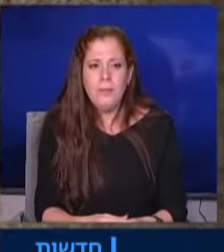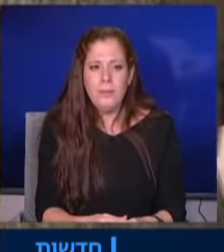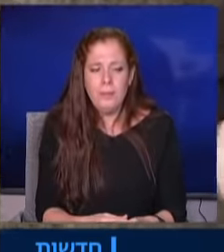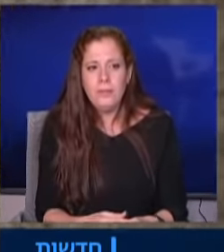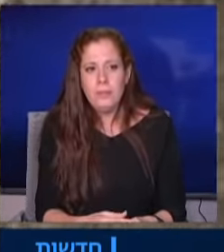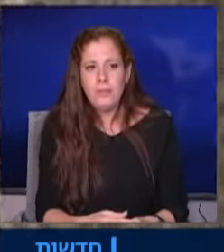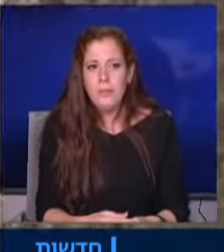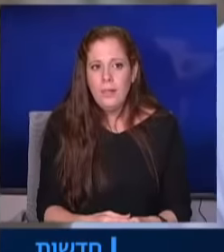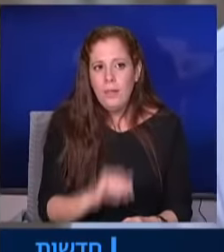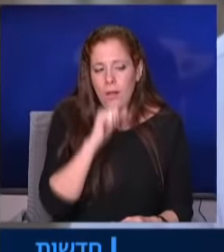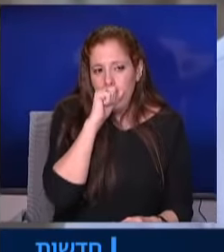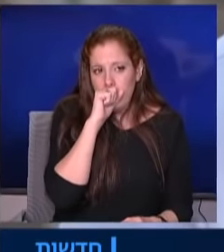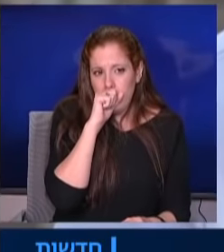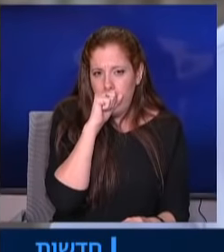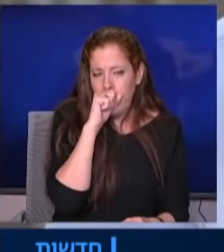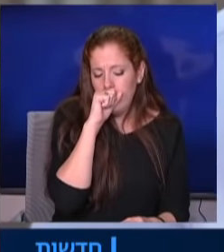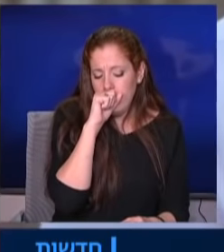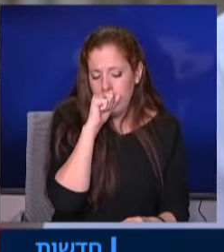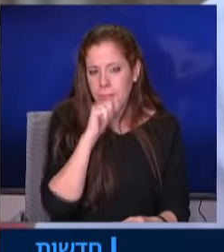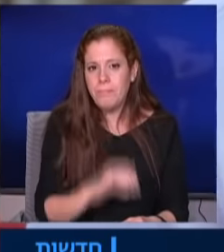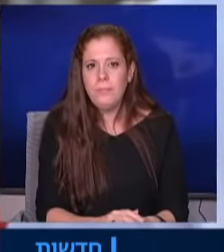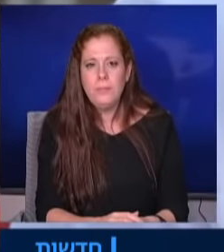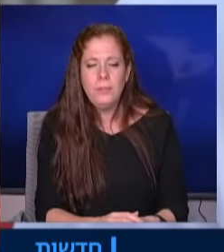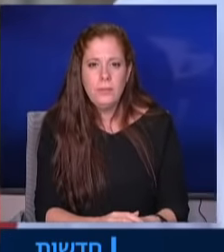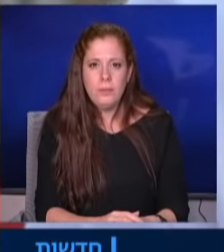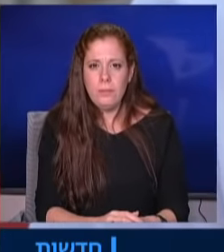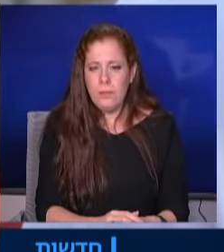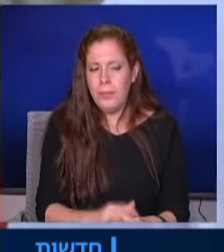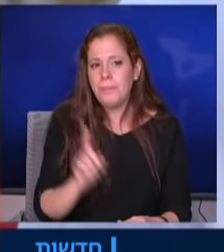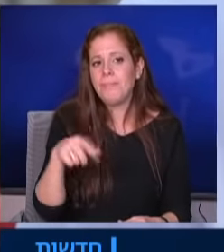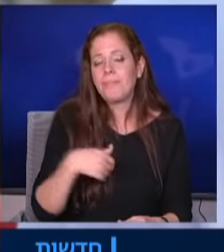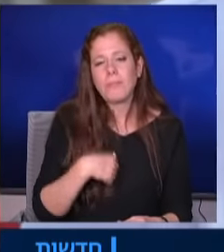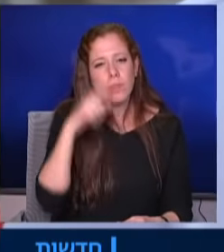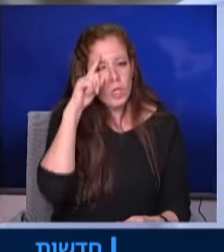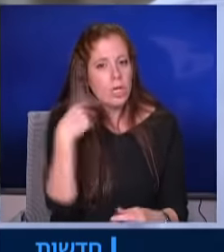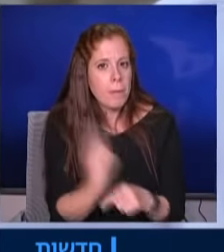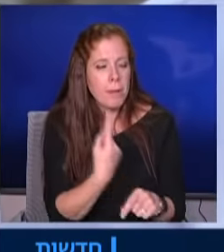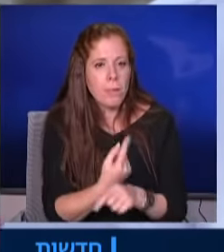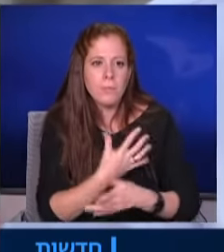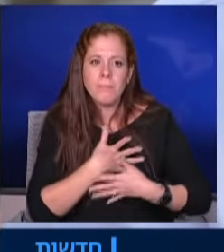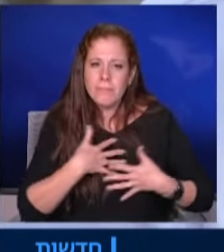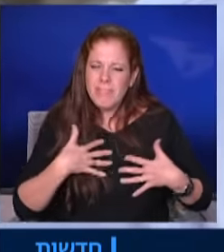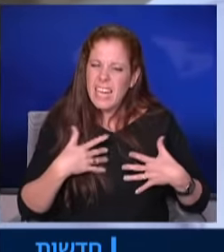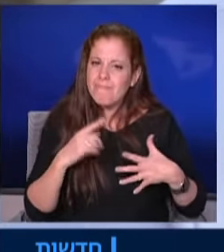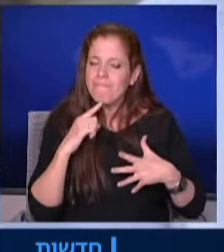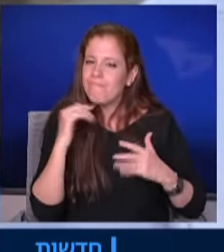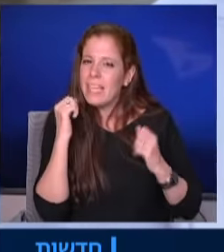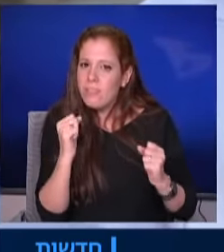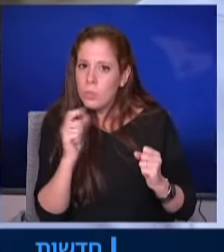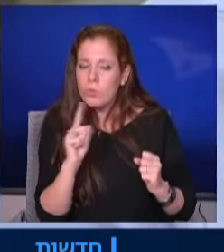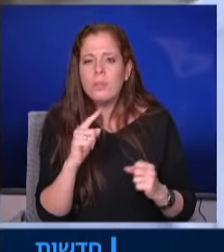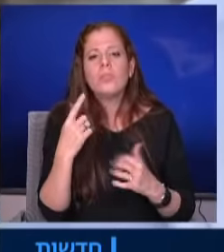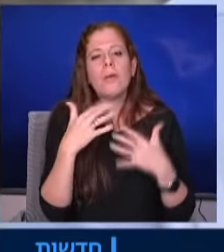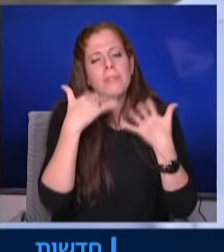אז אני יודע שהיה הרבה פעמים שאני כאילו... היה לי איזה אי ודאות או משהו לגבי איך זה נראה, אז גיא היה מסביר לי כאילו כמה הוא סבבה